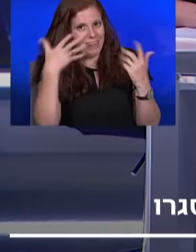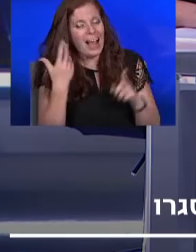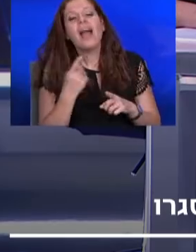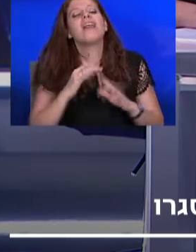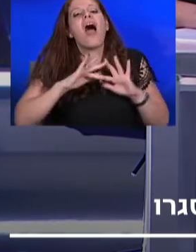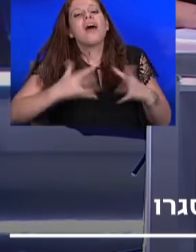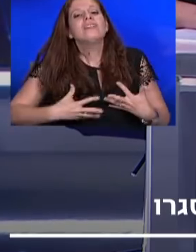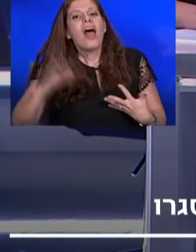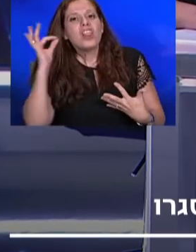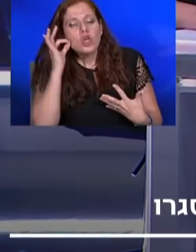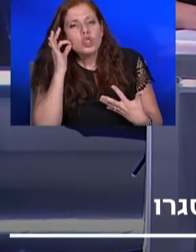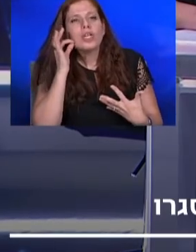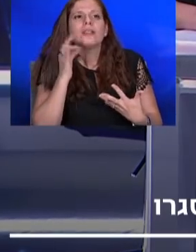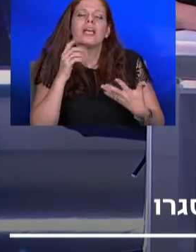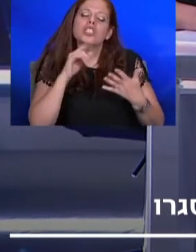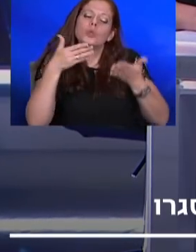של של האופנה,